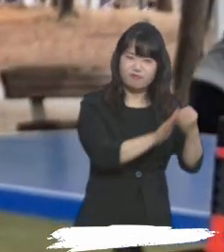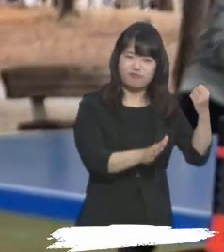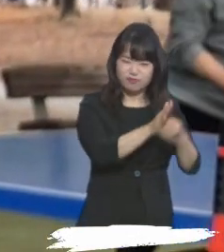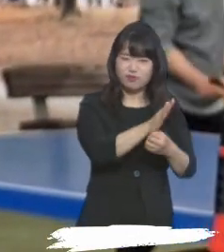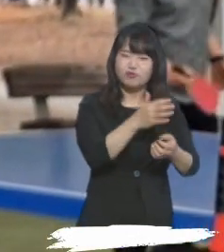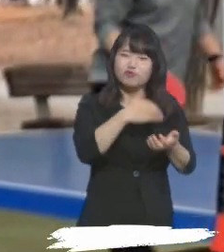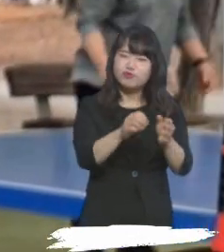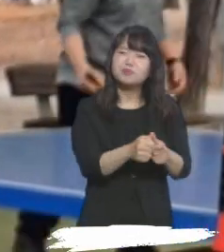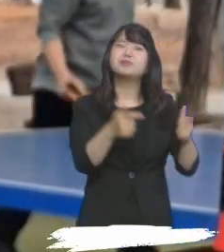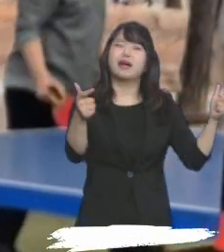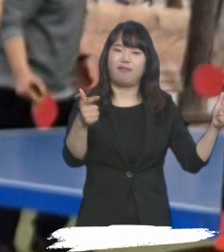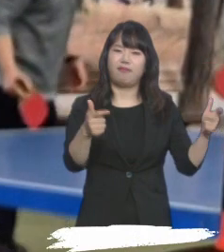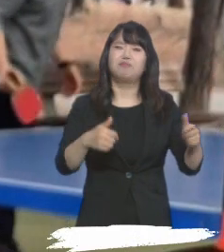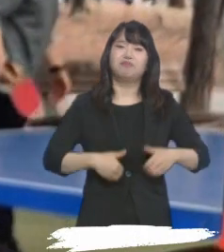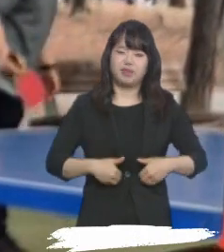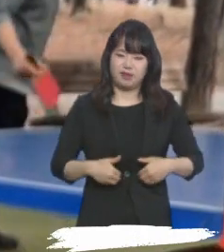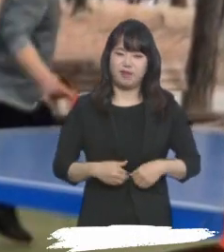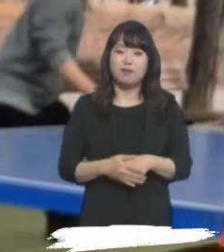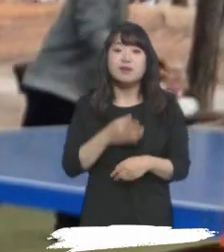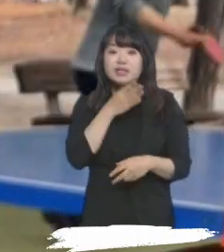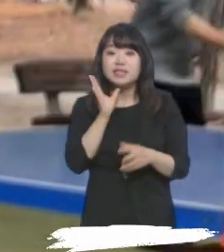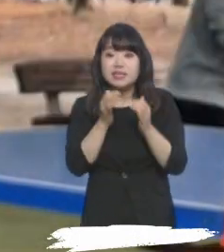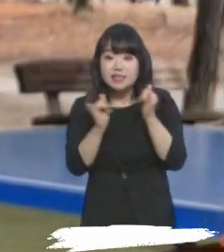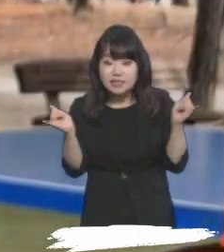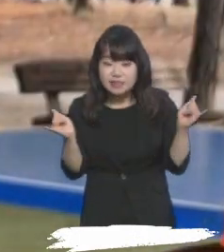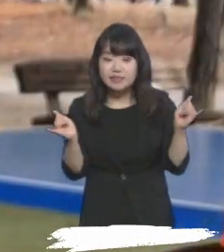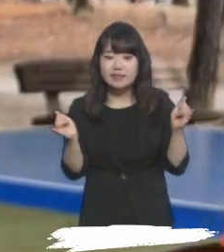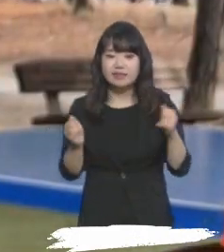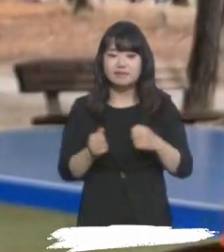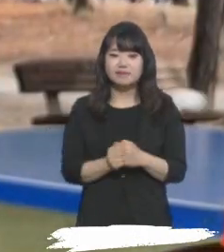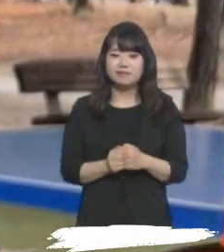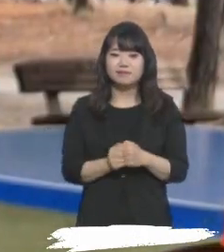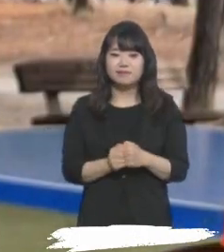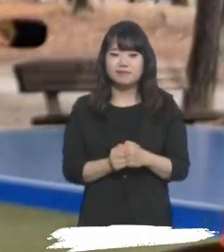좀 늘려서 노인 그